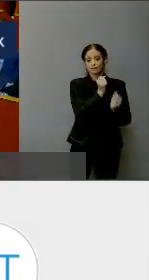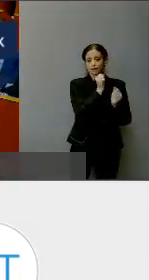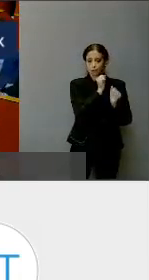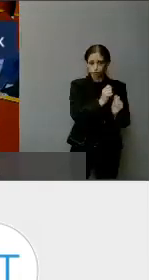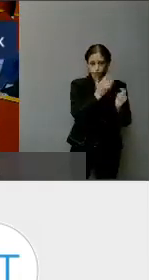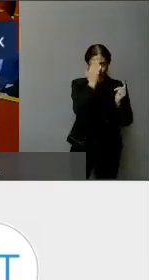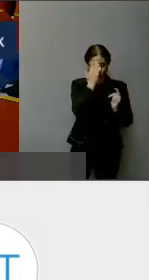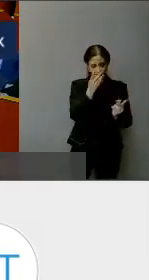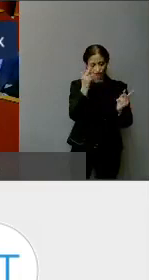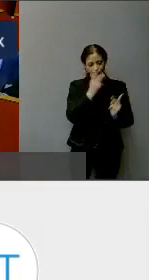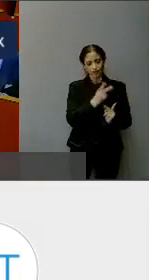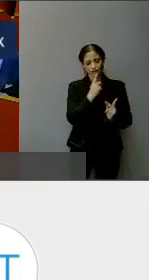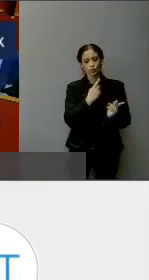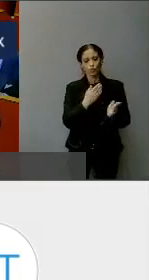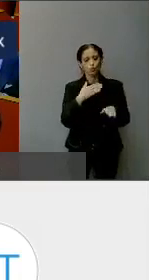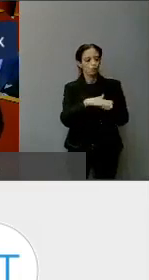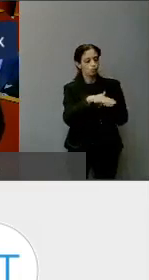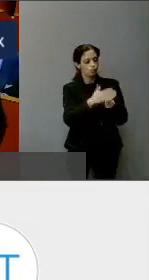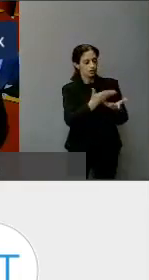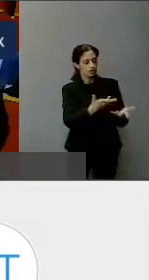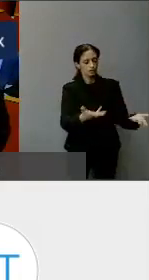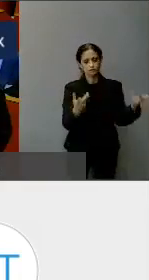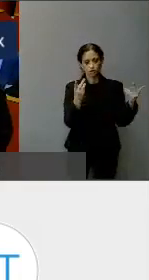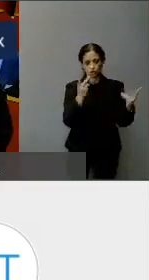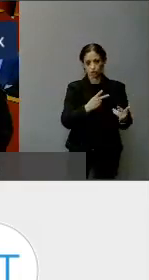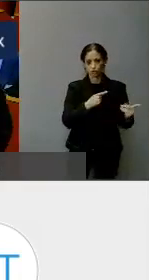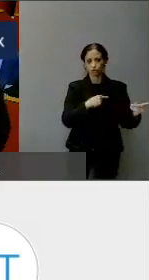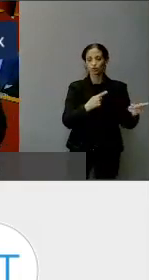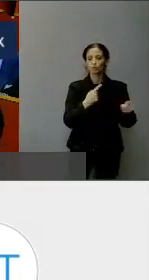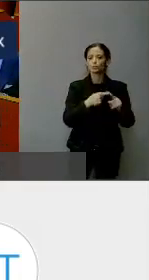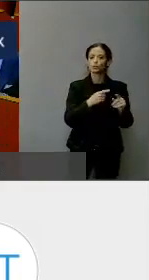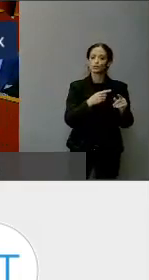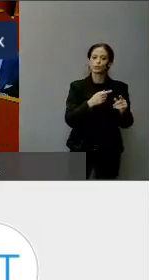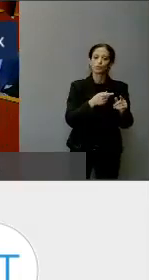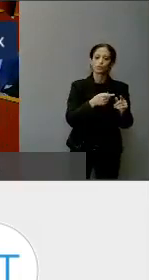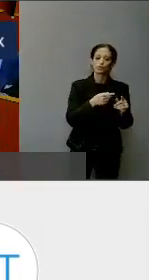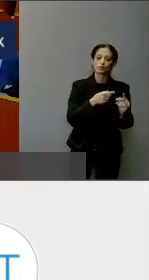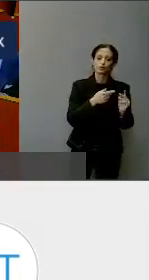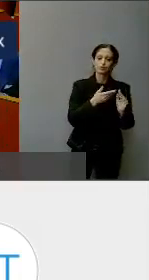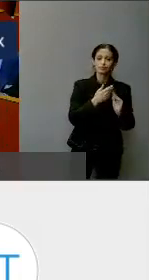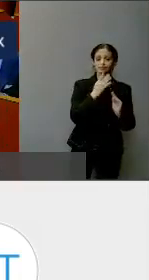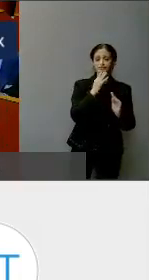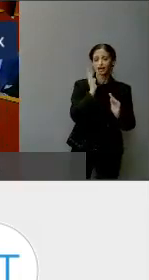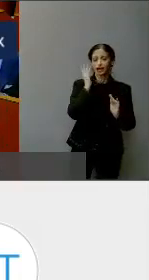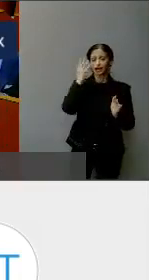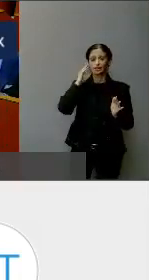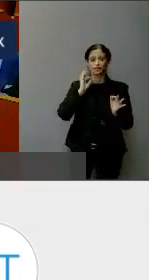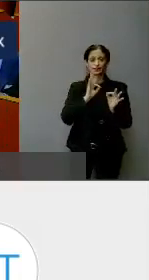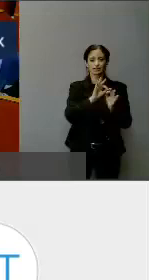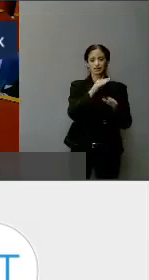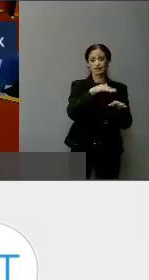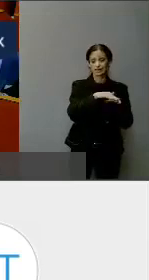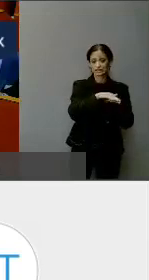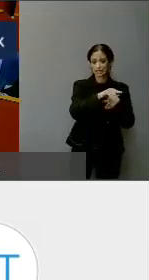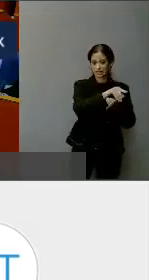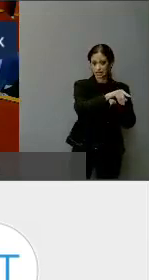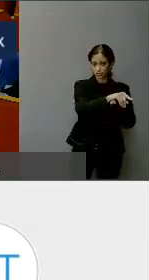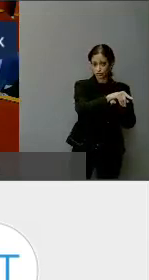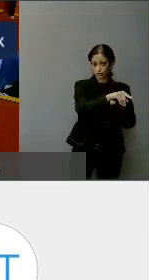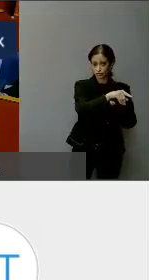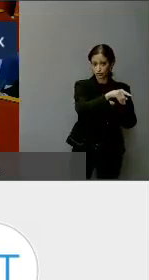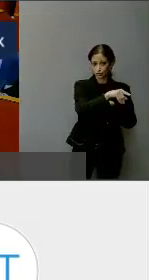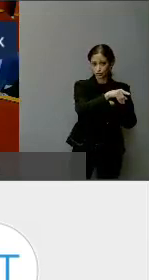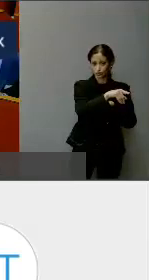utilizzo territorio stesso e alla sua vera destinazione alla sua antica destinazione era quella appunto